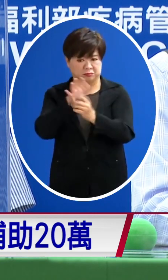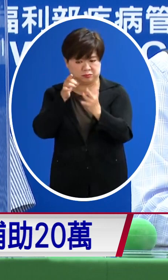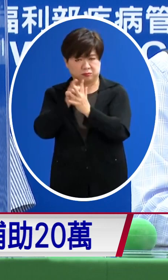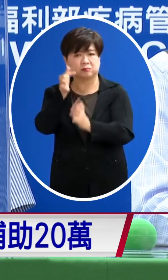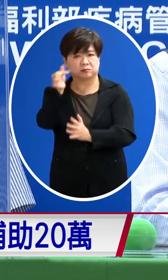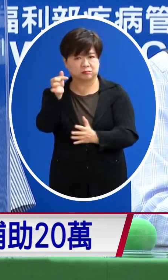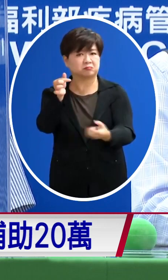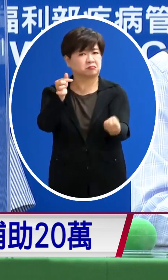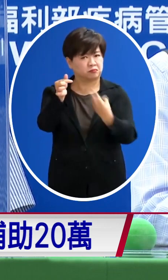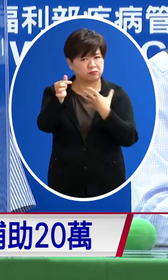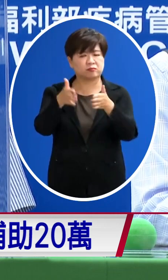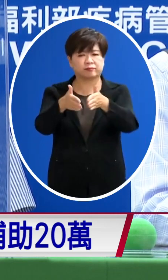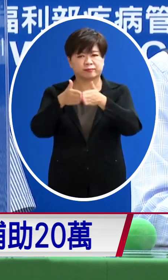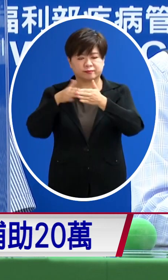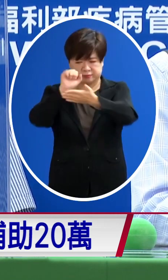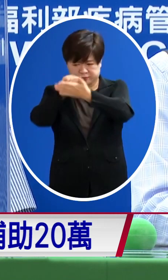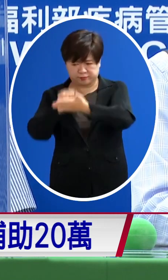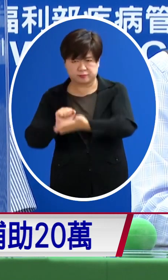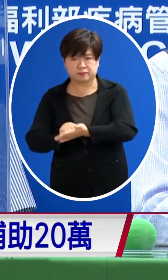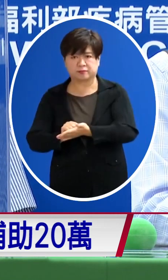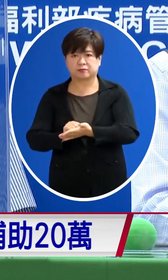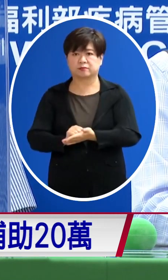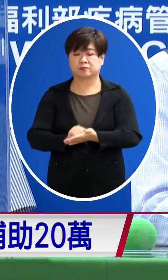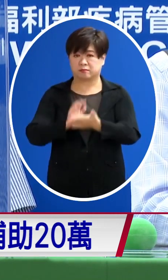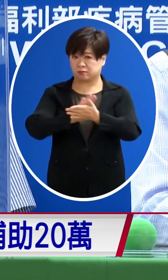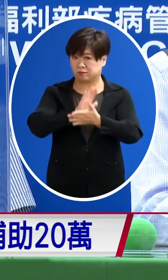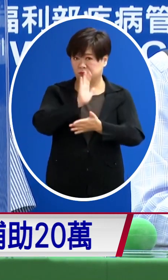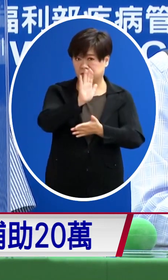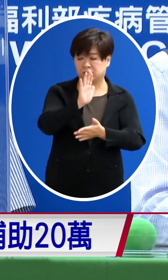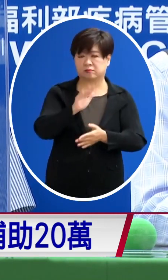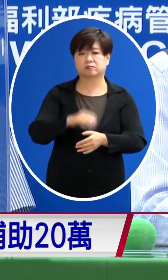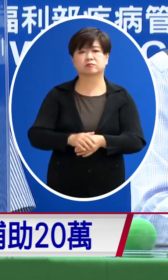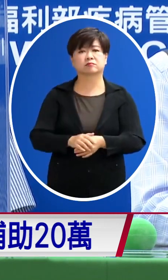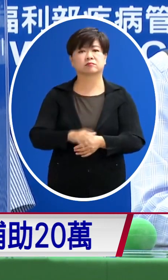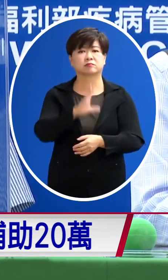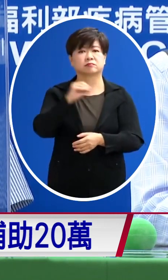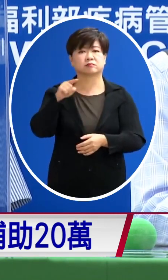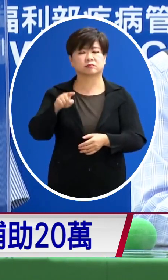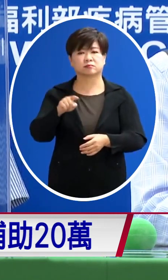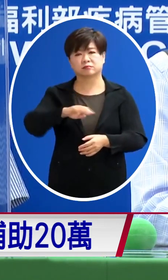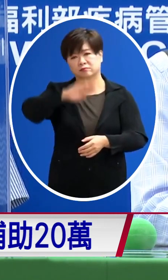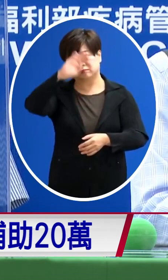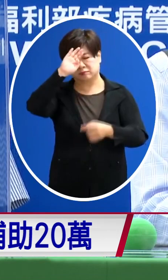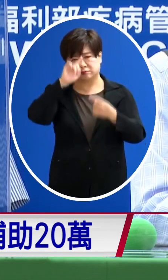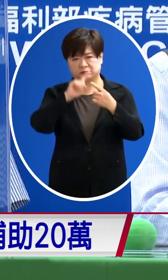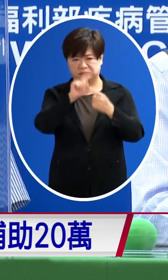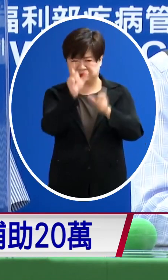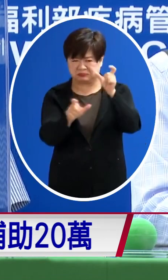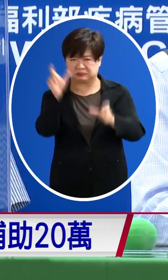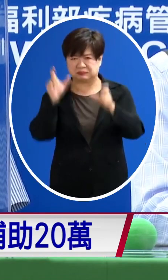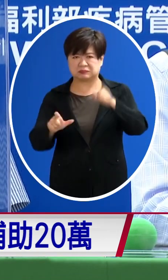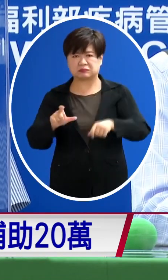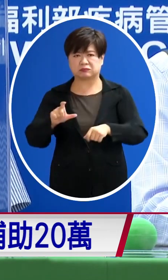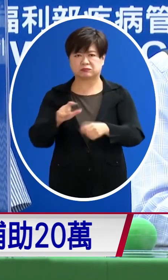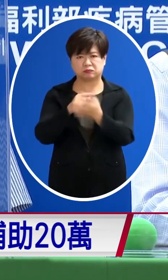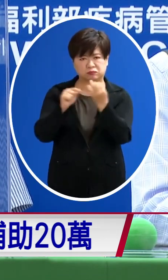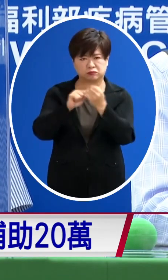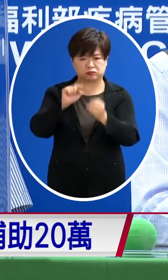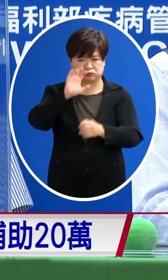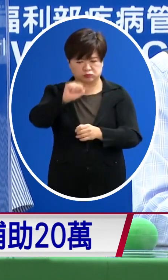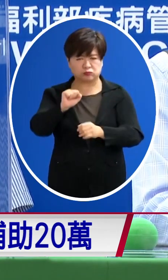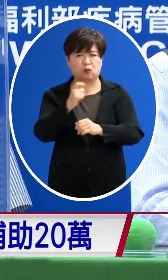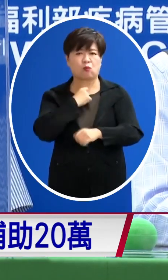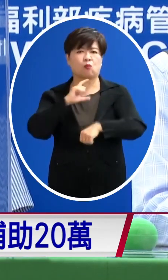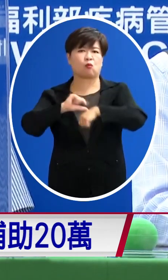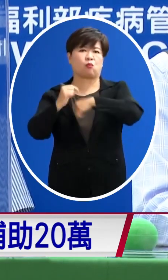我们做通报，不过整体好，我们将来这里会把这个病人能够掌握的更迅速